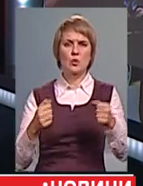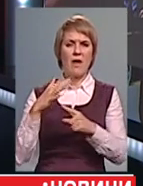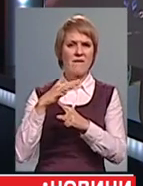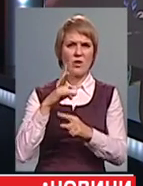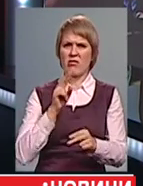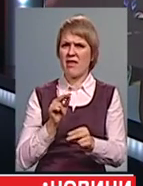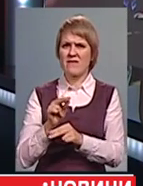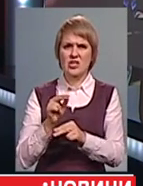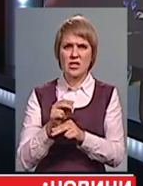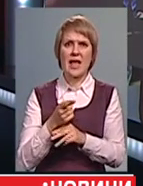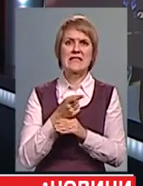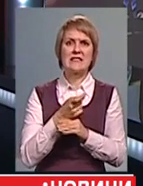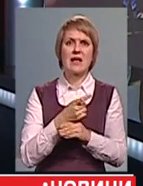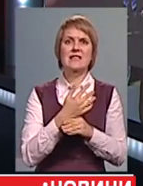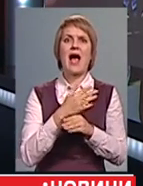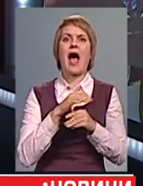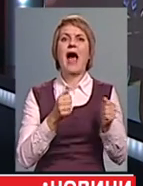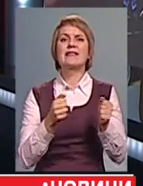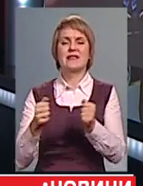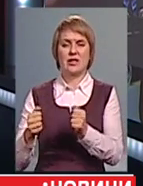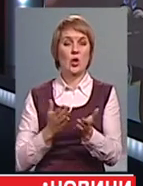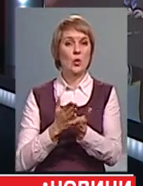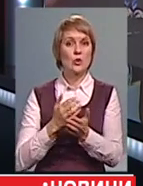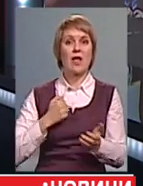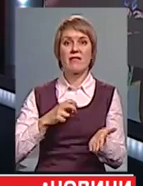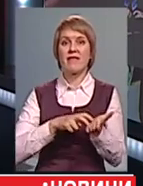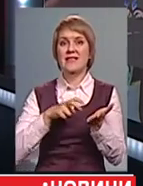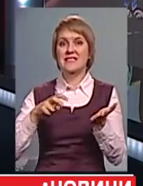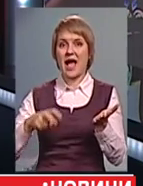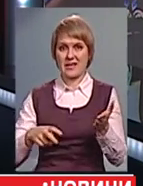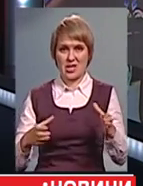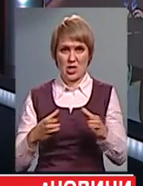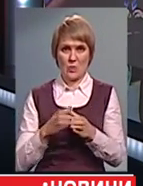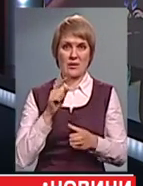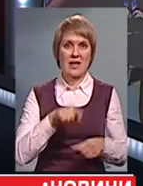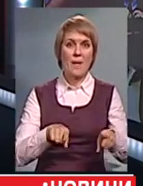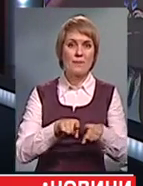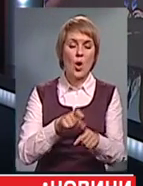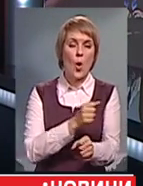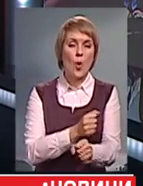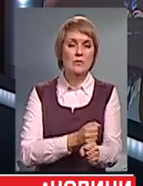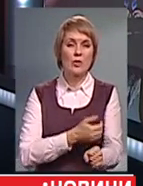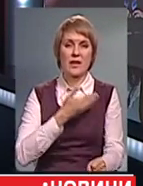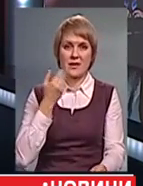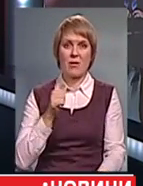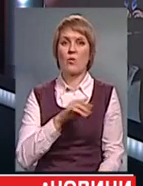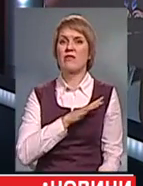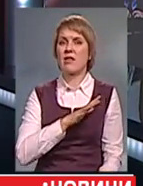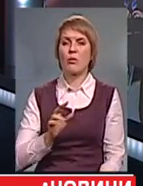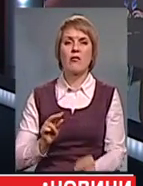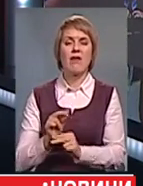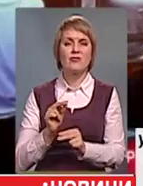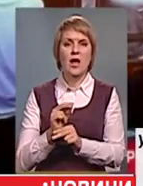із артилерії. Надія наголосила, служила в десантній роті, а там такого зброєння немає. Не було в неї і навчання з коригування вогню.